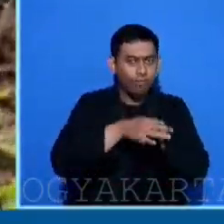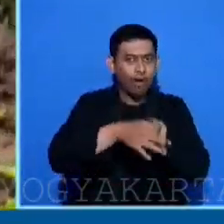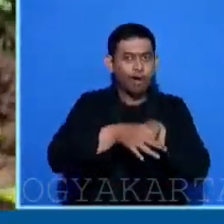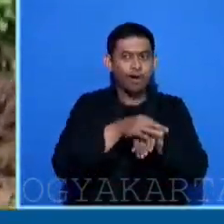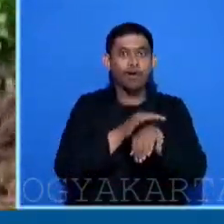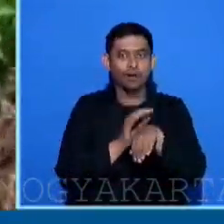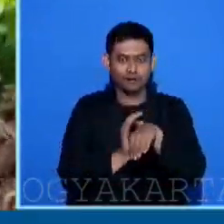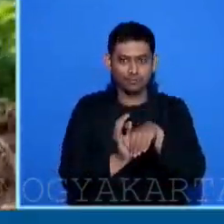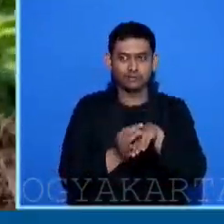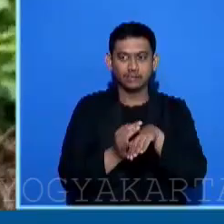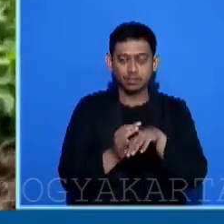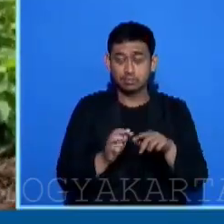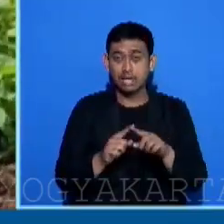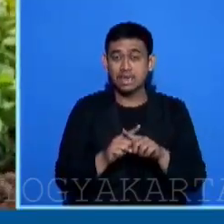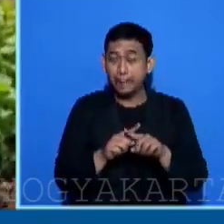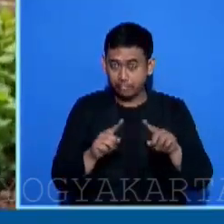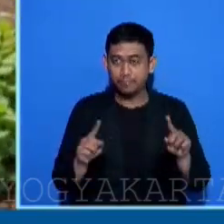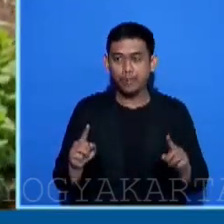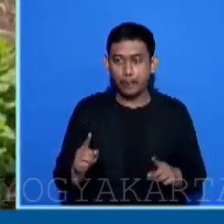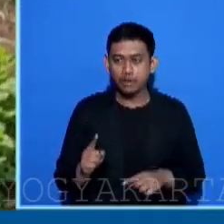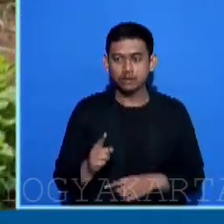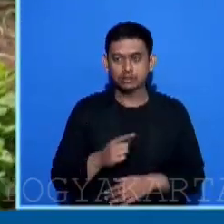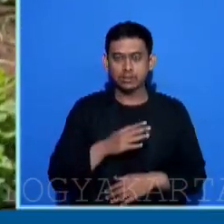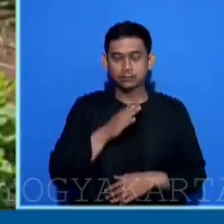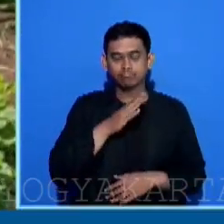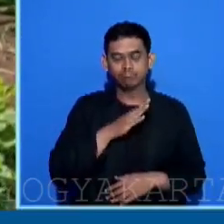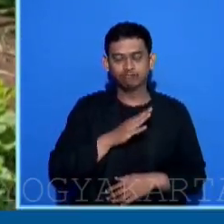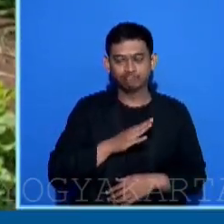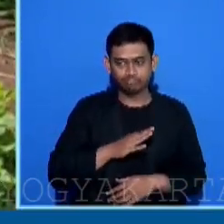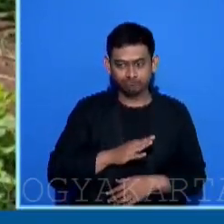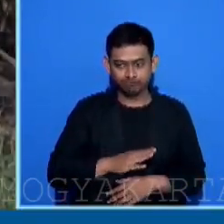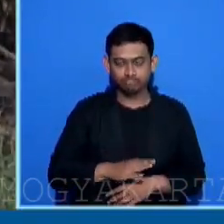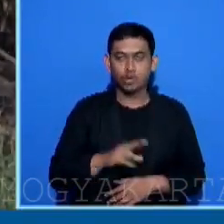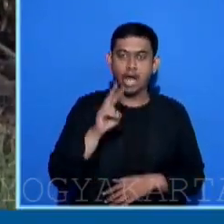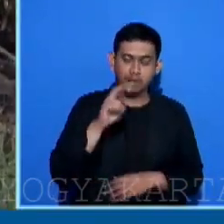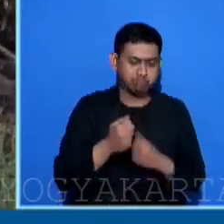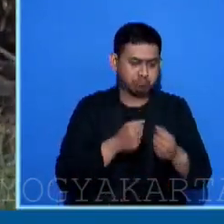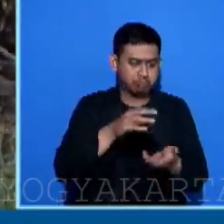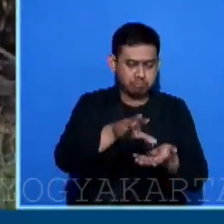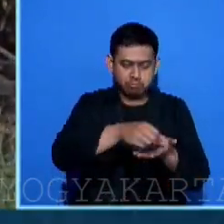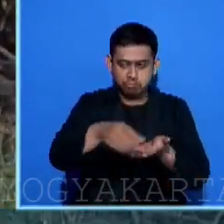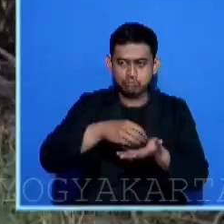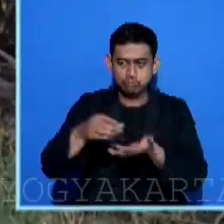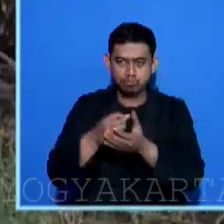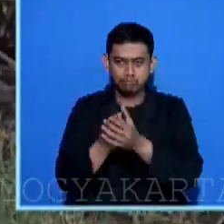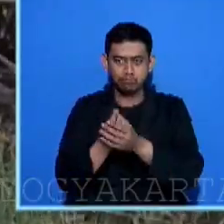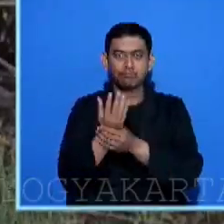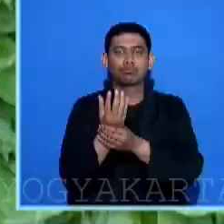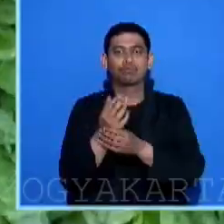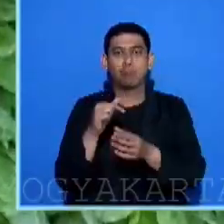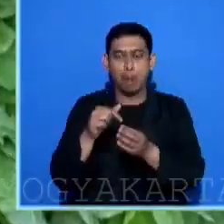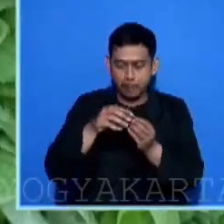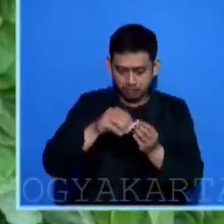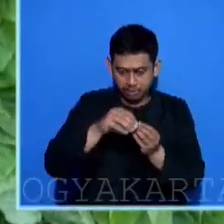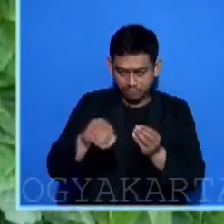menika mboten damel ciuting Manah supatun kangge nindakaken budida taneman bayem menika asiling budida bayem menika